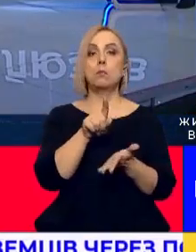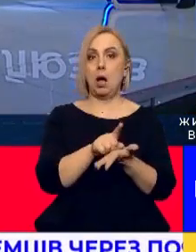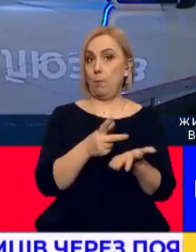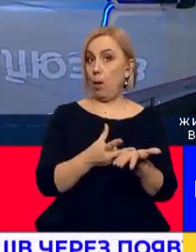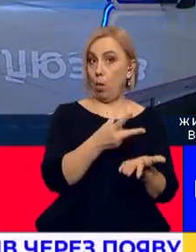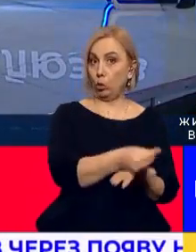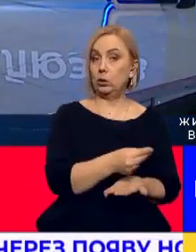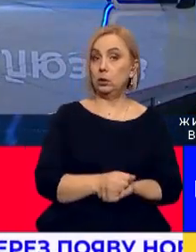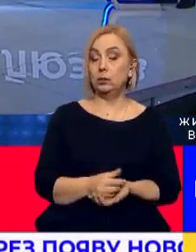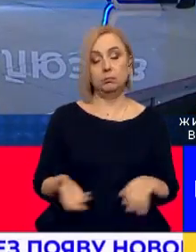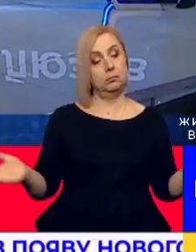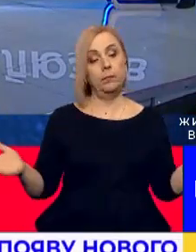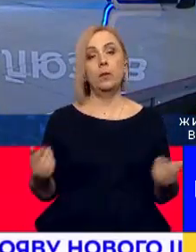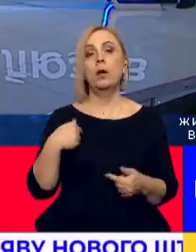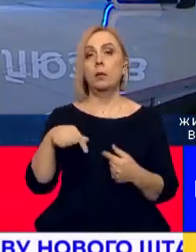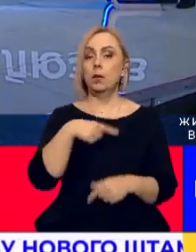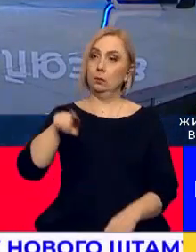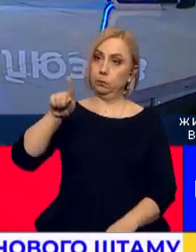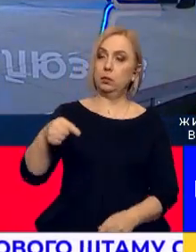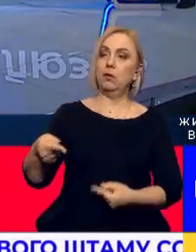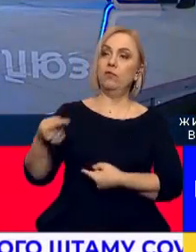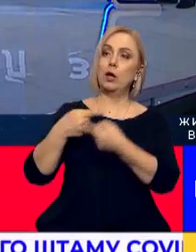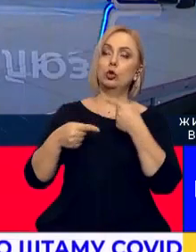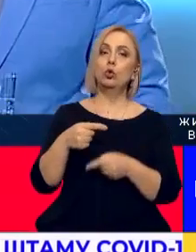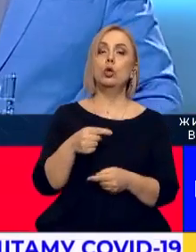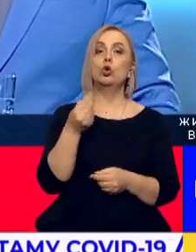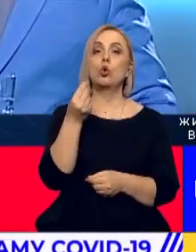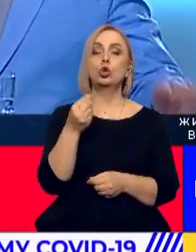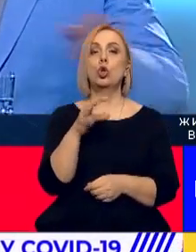вимога, щоб вони вернули з офшорів гроші, заплатили всі податки.